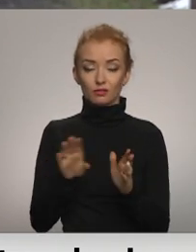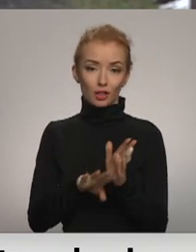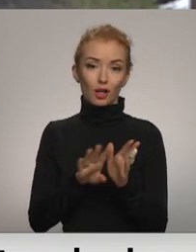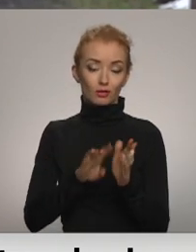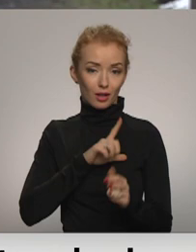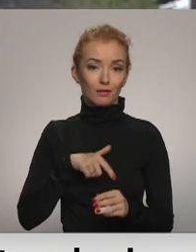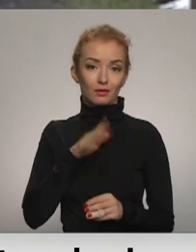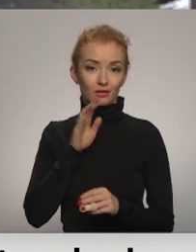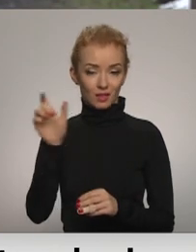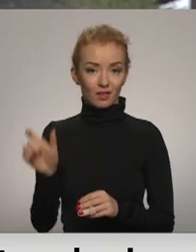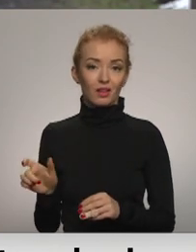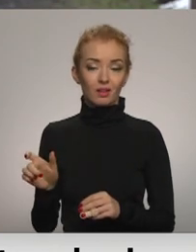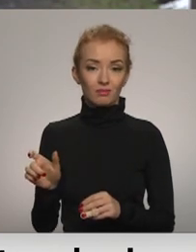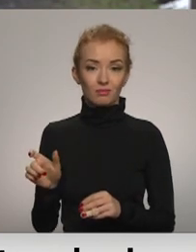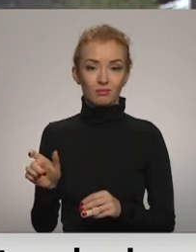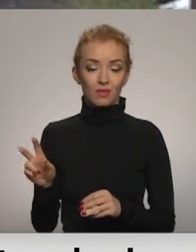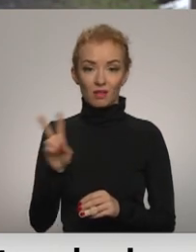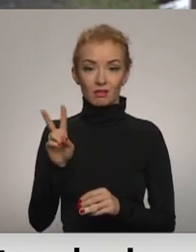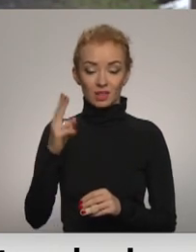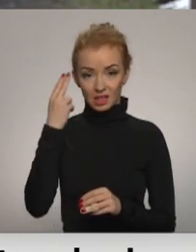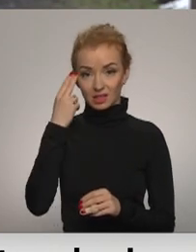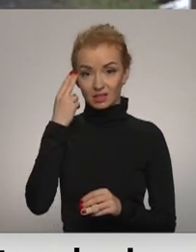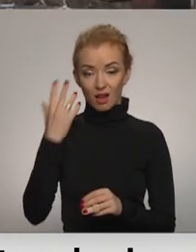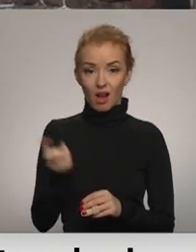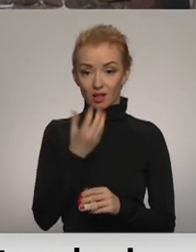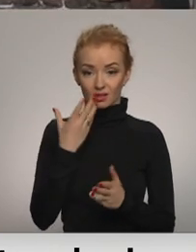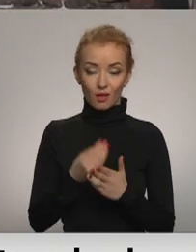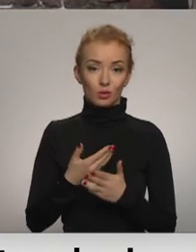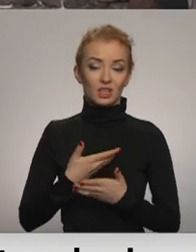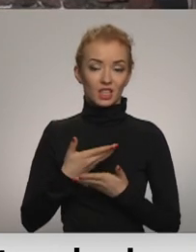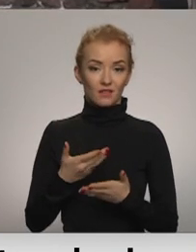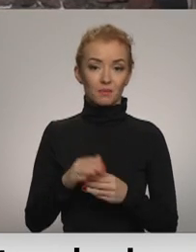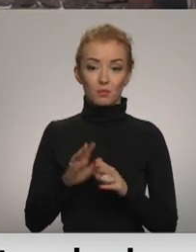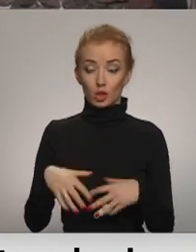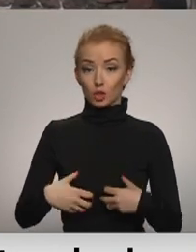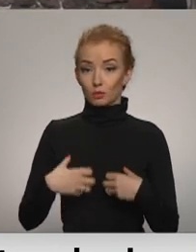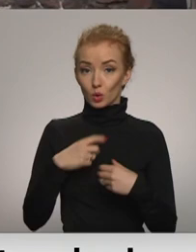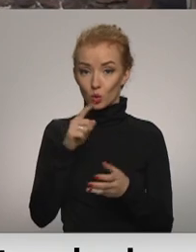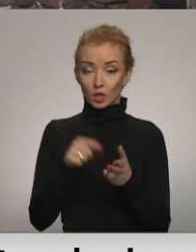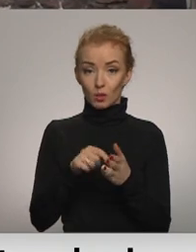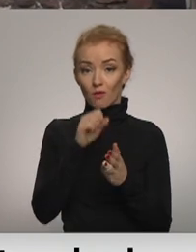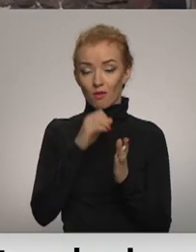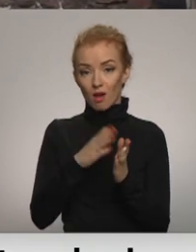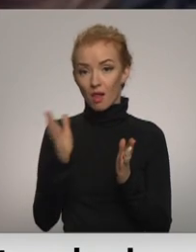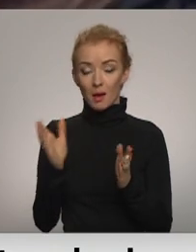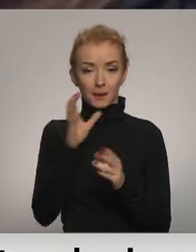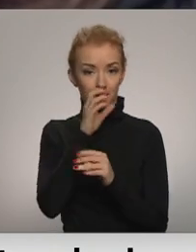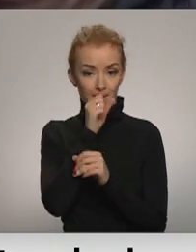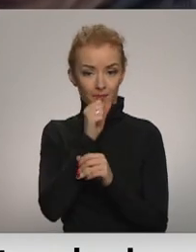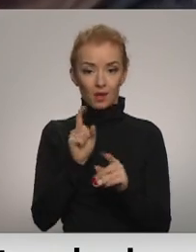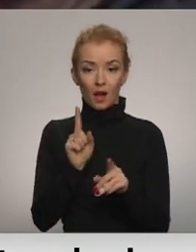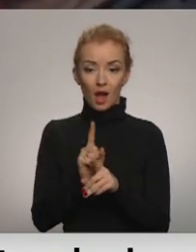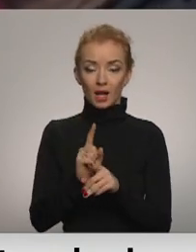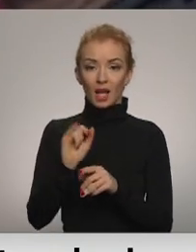latviešu sievietes, kas riskēja ar savu dzīvi. Par šausminošajiem notikumiem vēlākajos gados daudz nerunāja. Arī